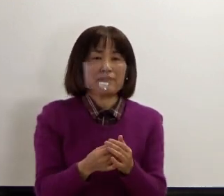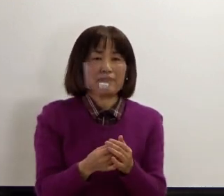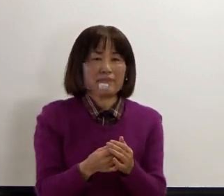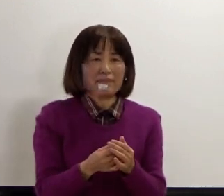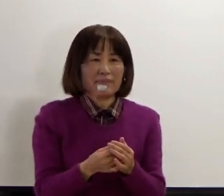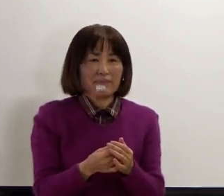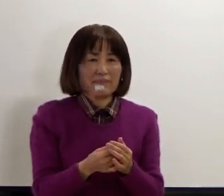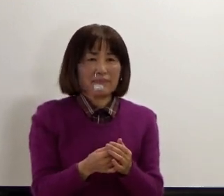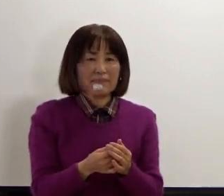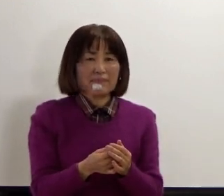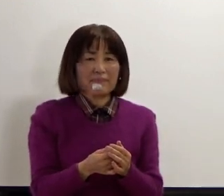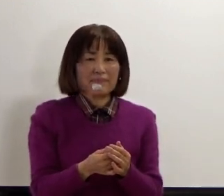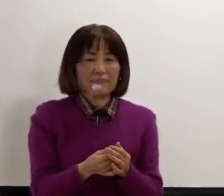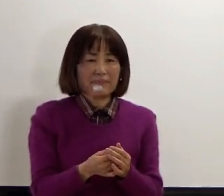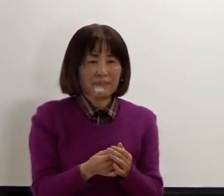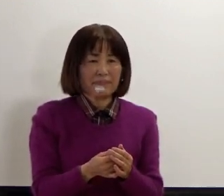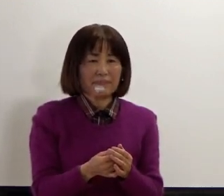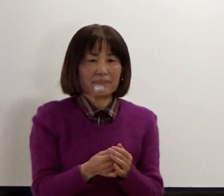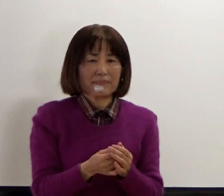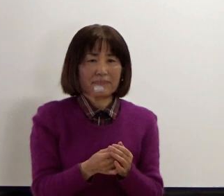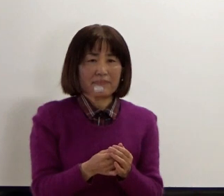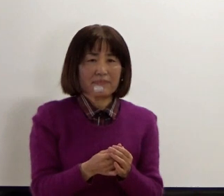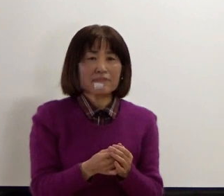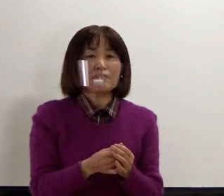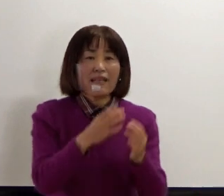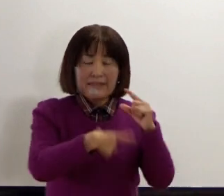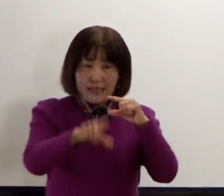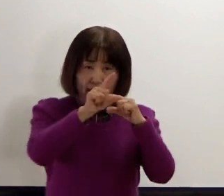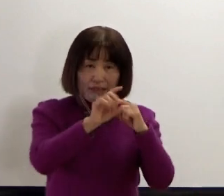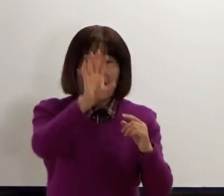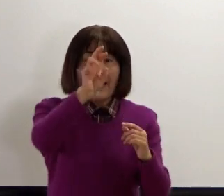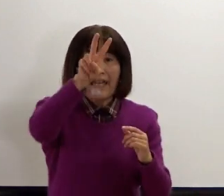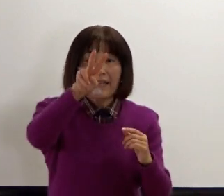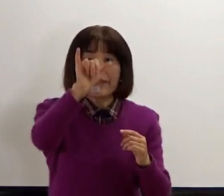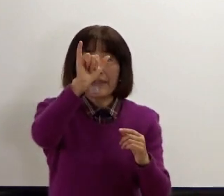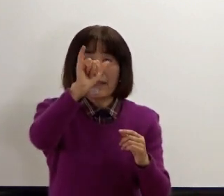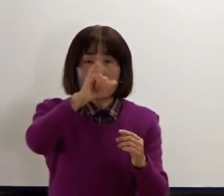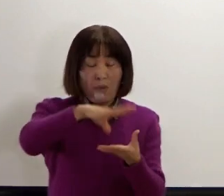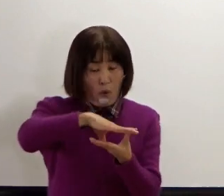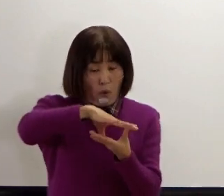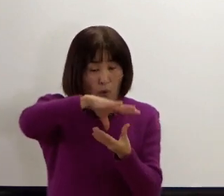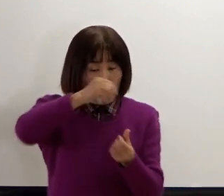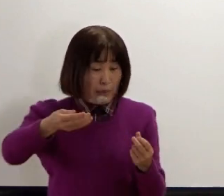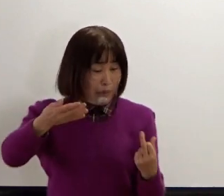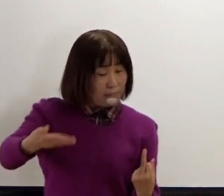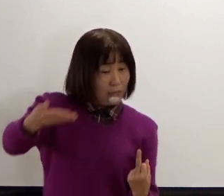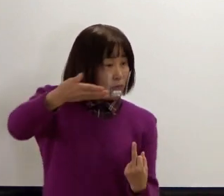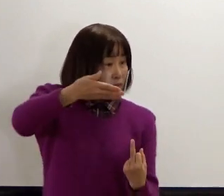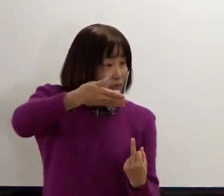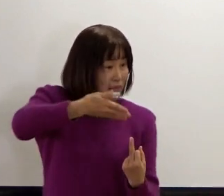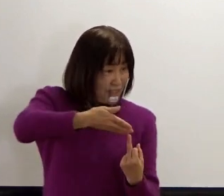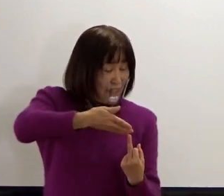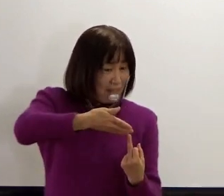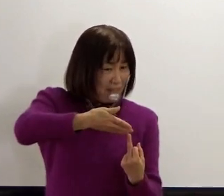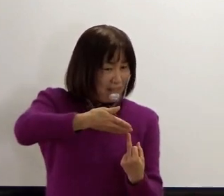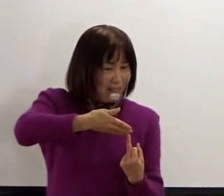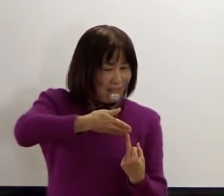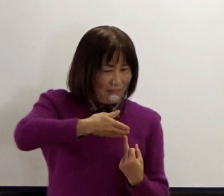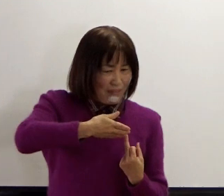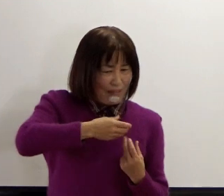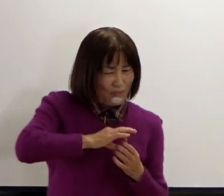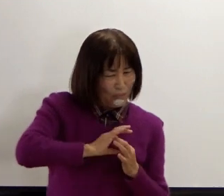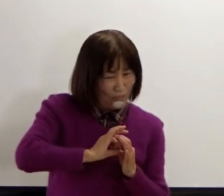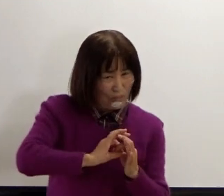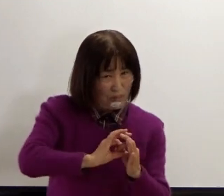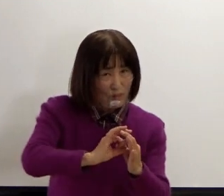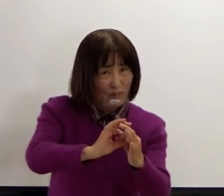と。さらにですね、エリアの霊と力で主に先立っていき、父の心を子に向けさせ、逆らう者に正しい